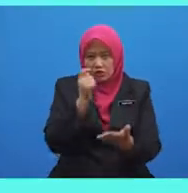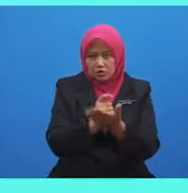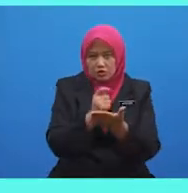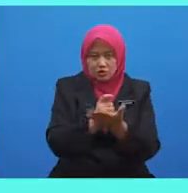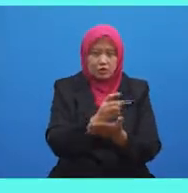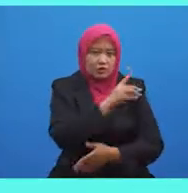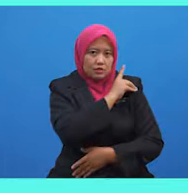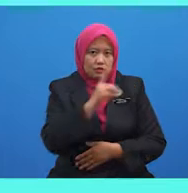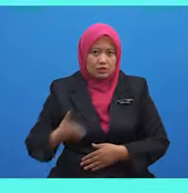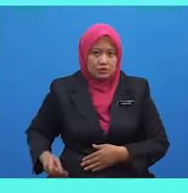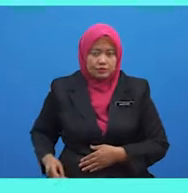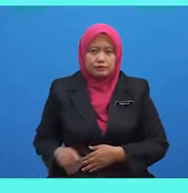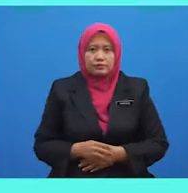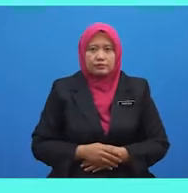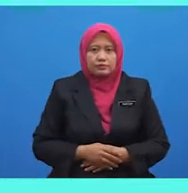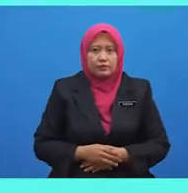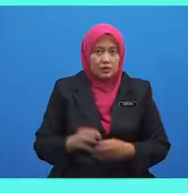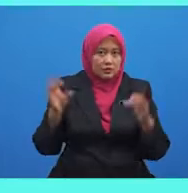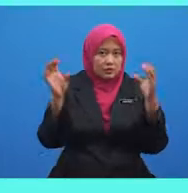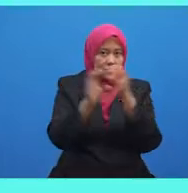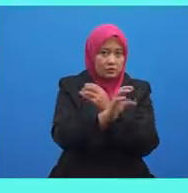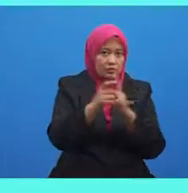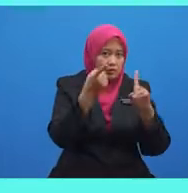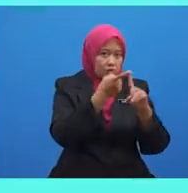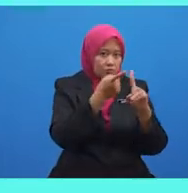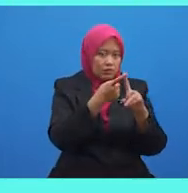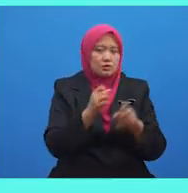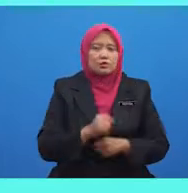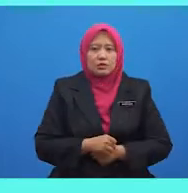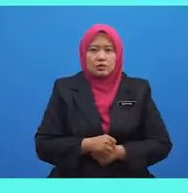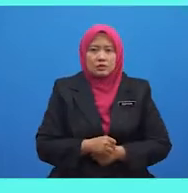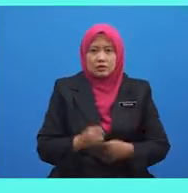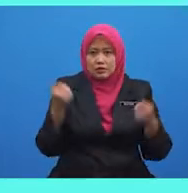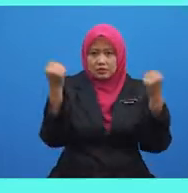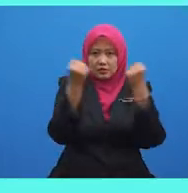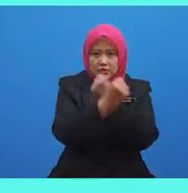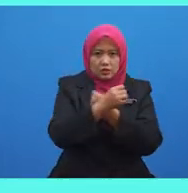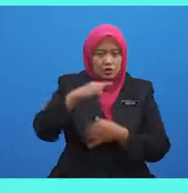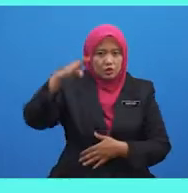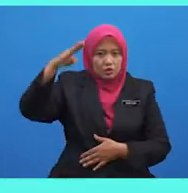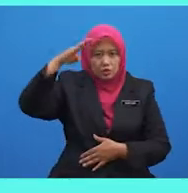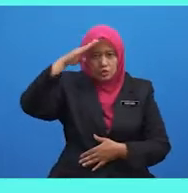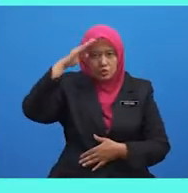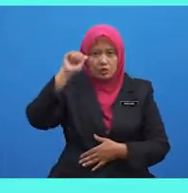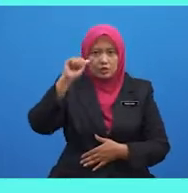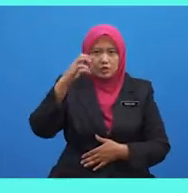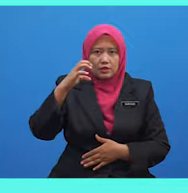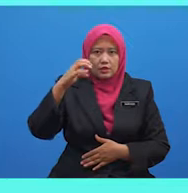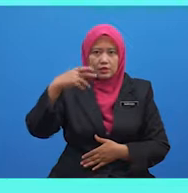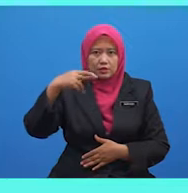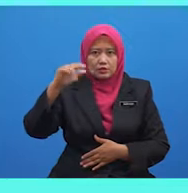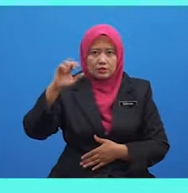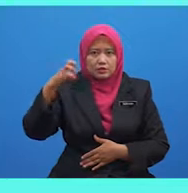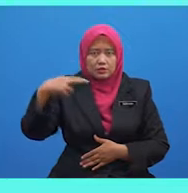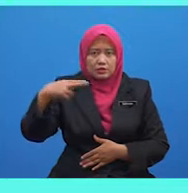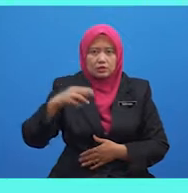tersebut termasuklah persaingan Johor, Aceh, Portugis, Perang Johor, Jambi,